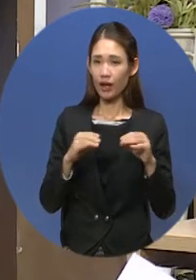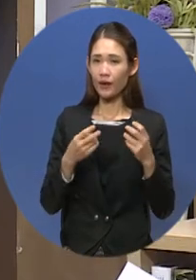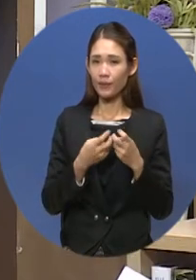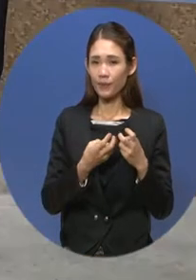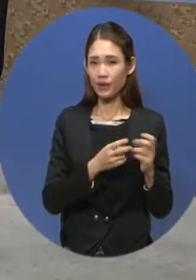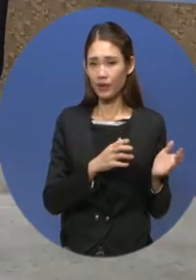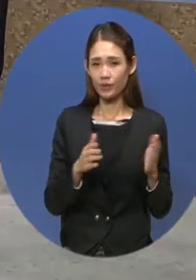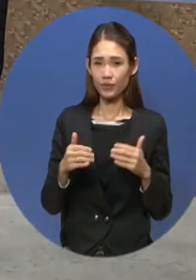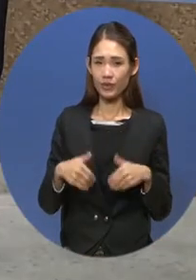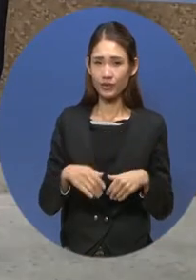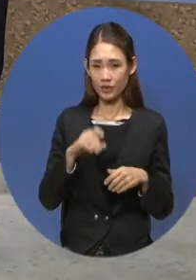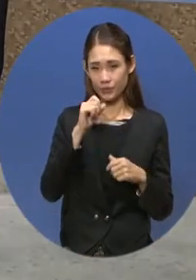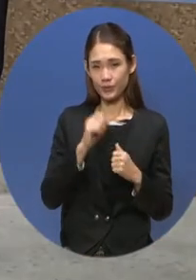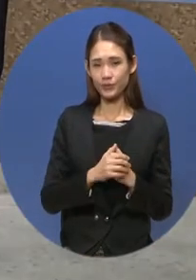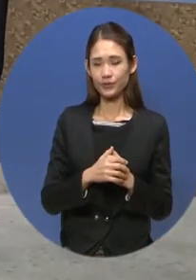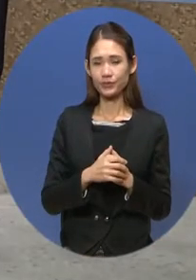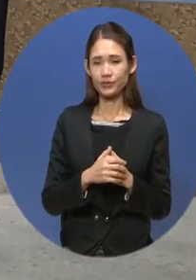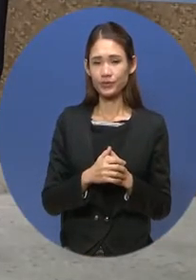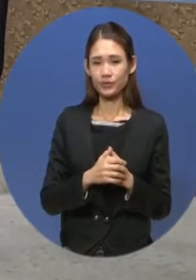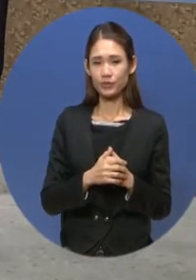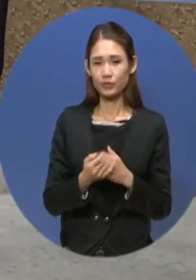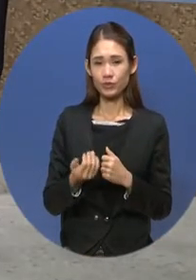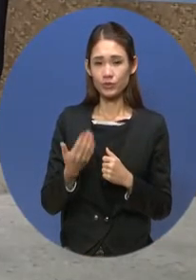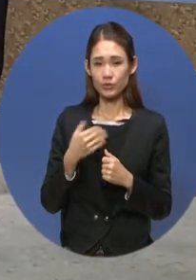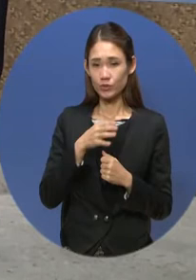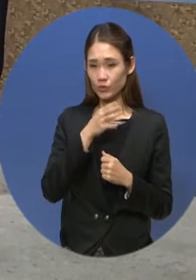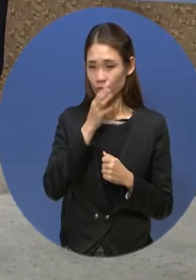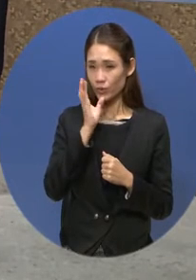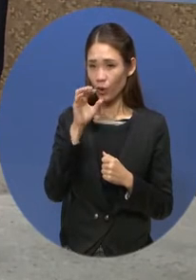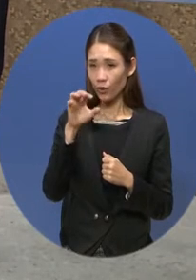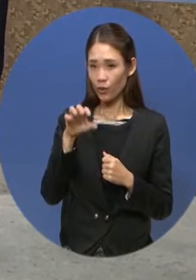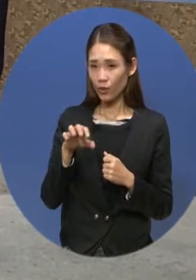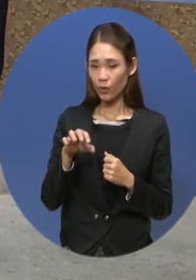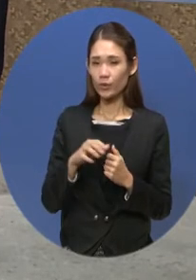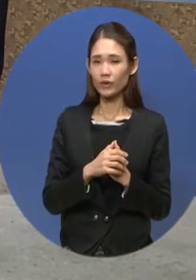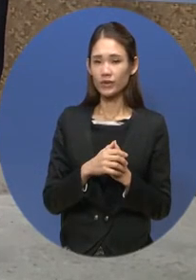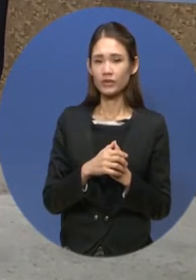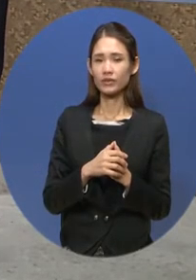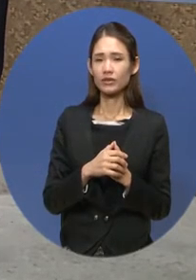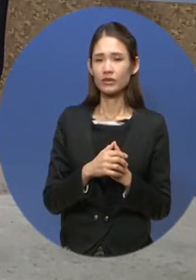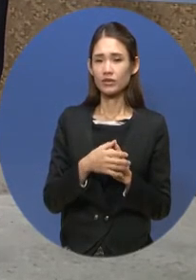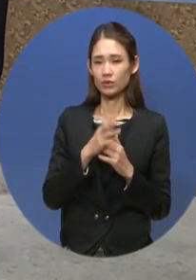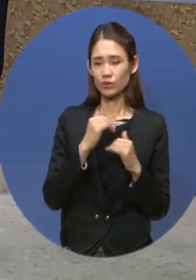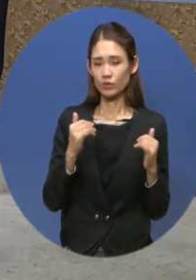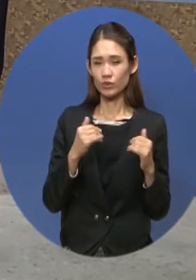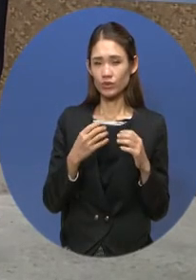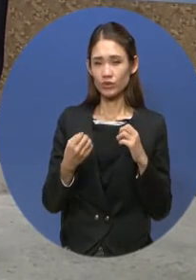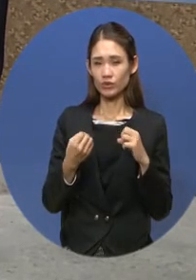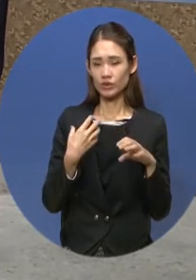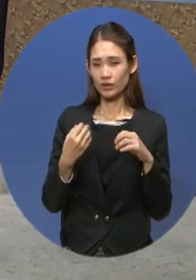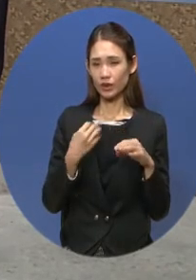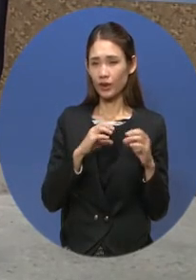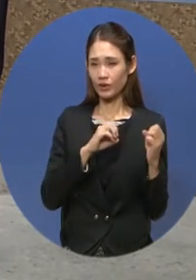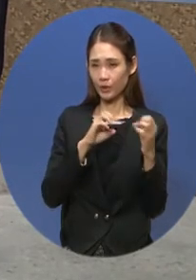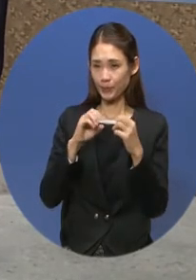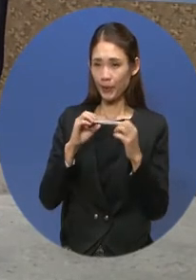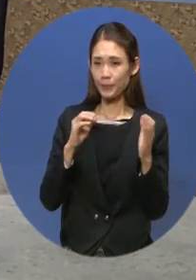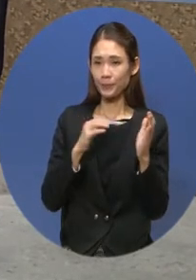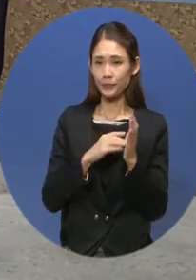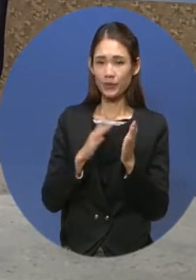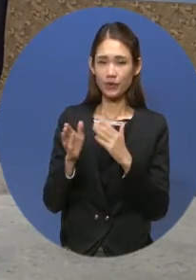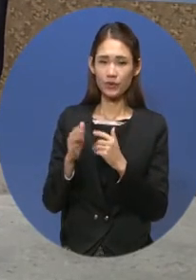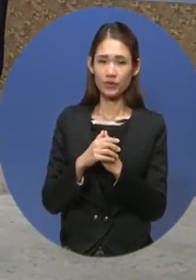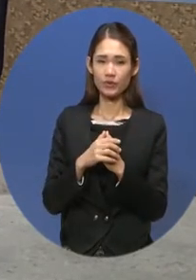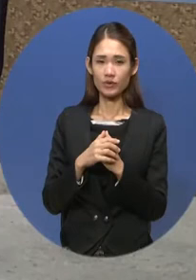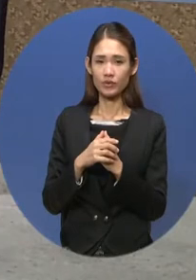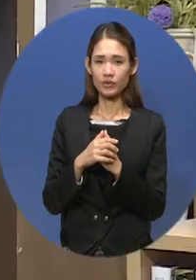방안이 마련이 되면 좋겠습니다. 지금 방금 이제 이런 뭐 경로당이라든지 이런 노인분들에 대해서 말씀을 해주셨는데